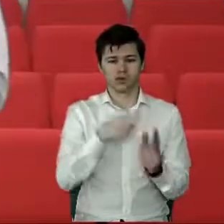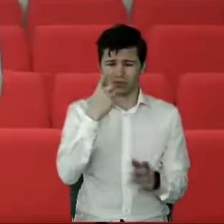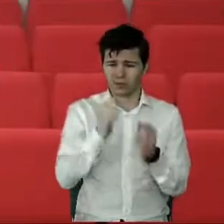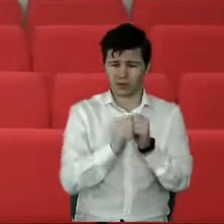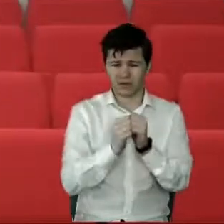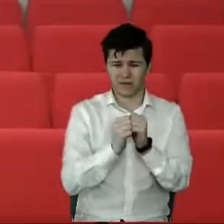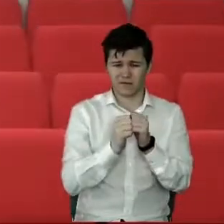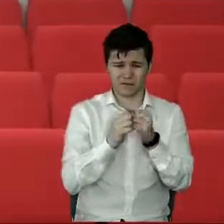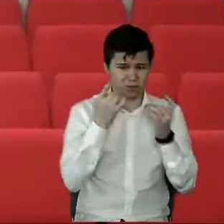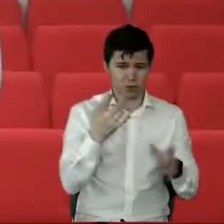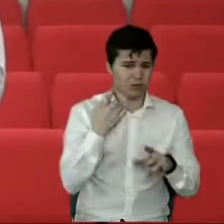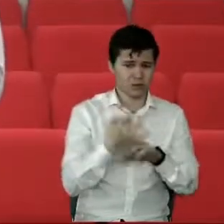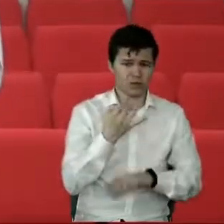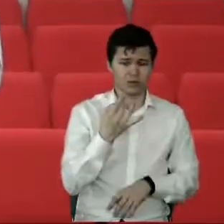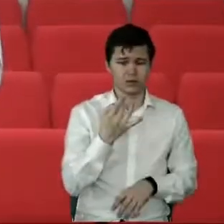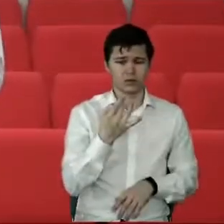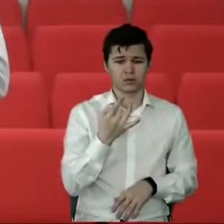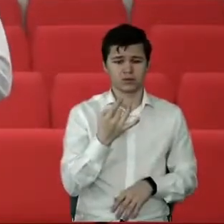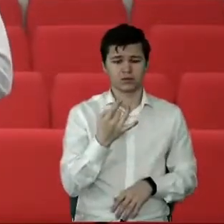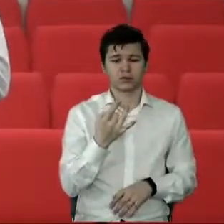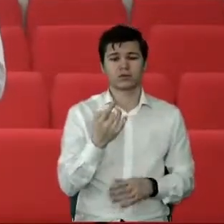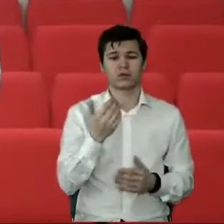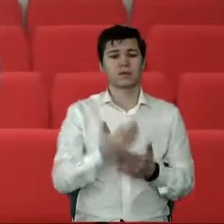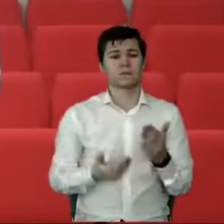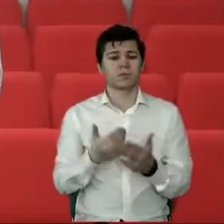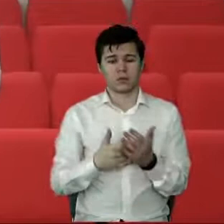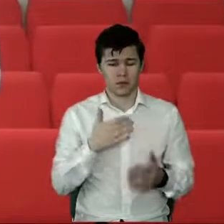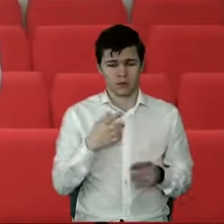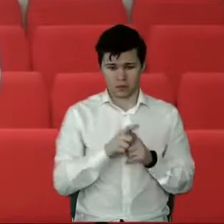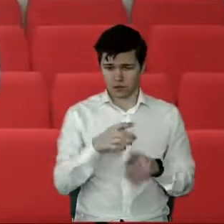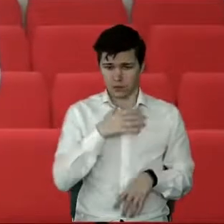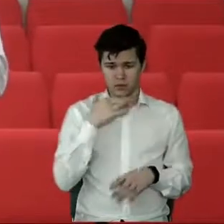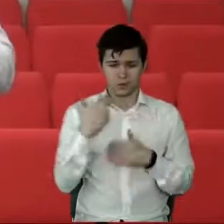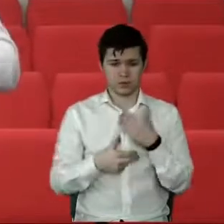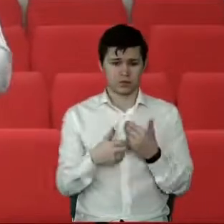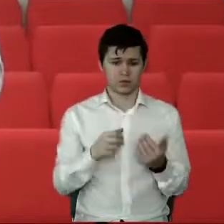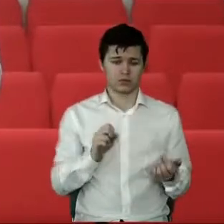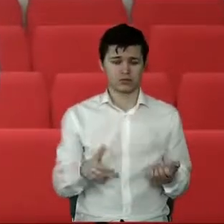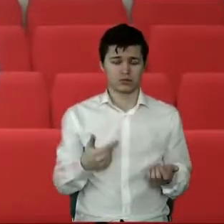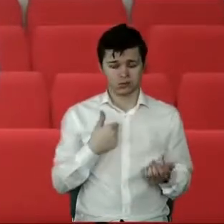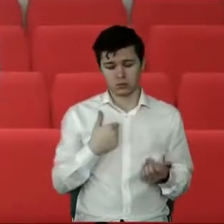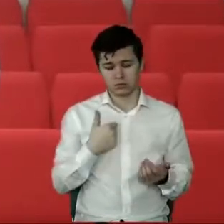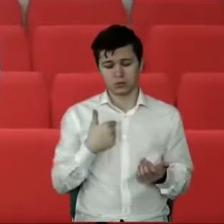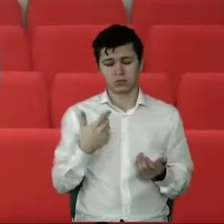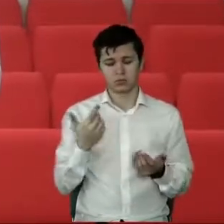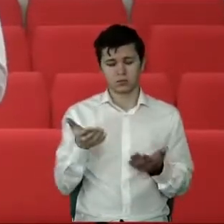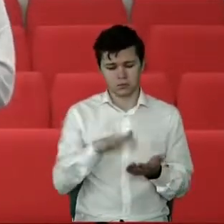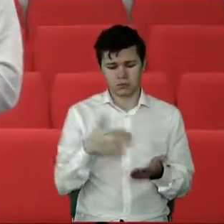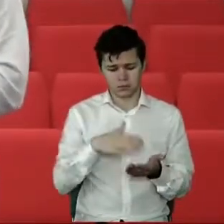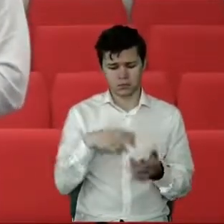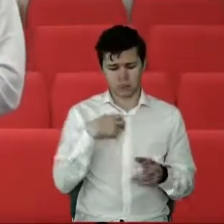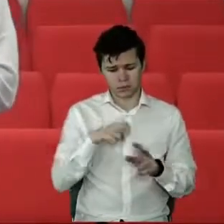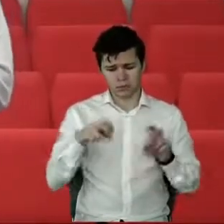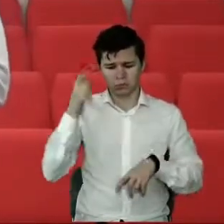поменяла в окружающих. Но много ли таких примеров в Библии есть? Знаете, я начал размышлять, думать. Честно